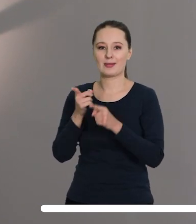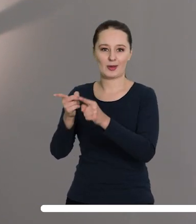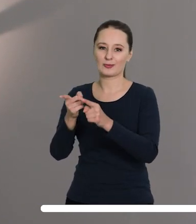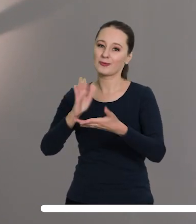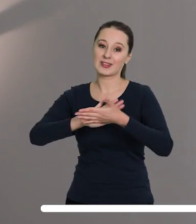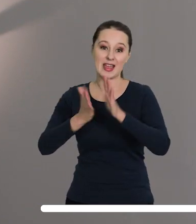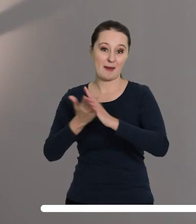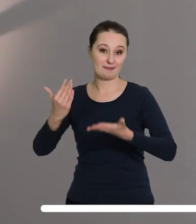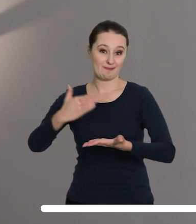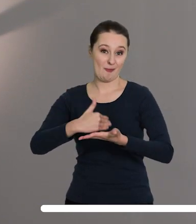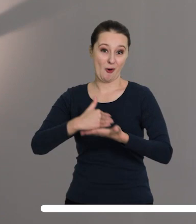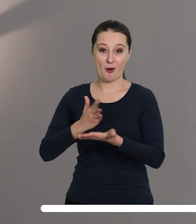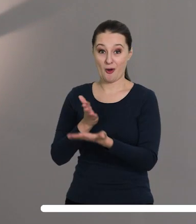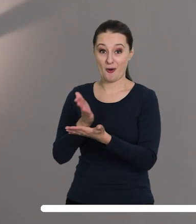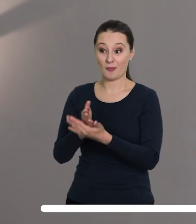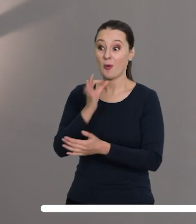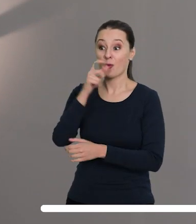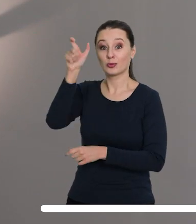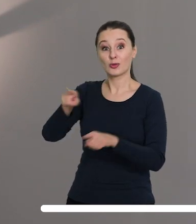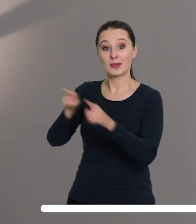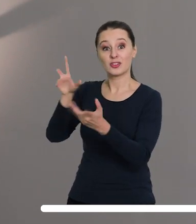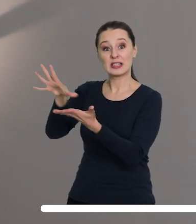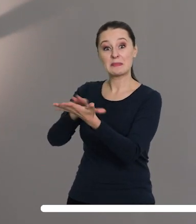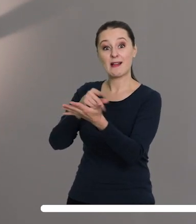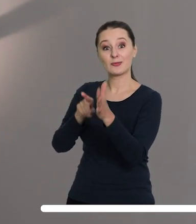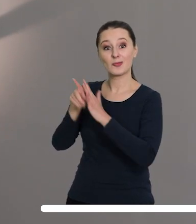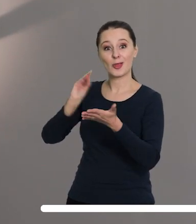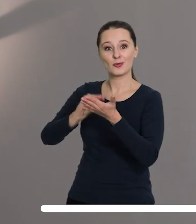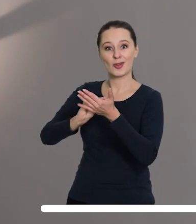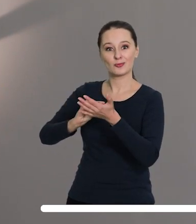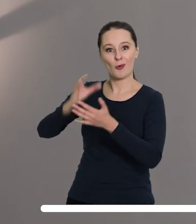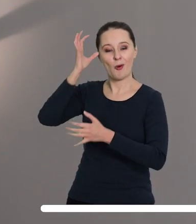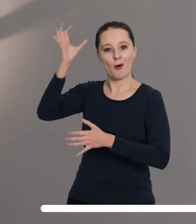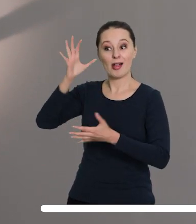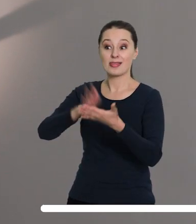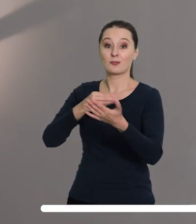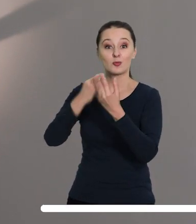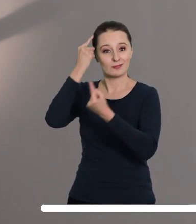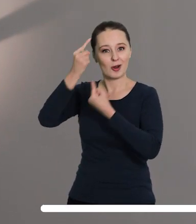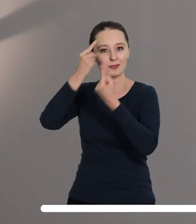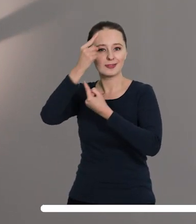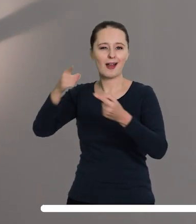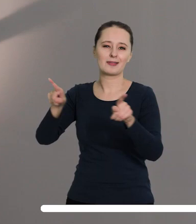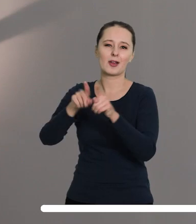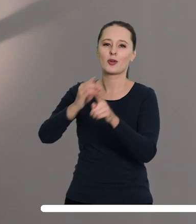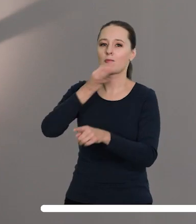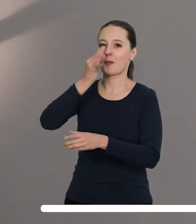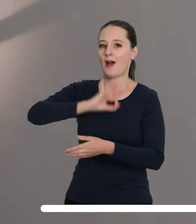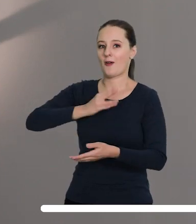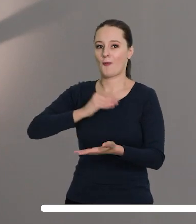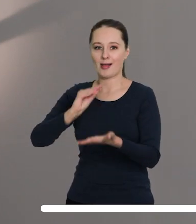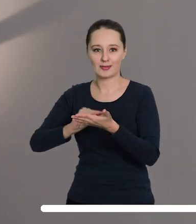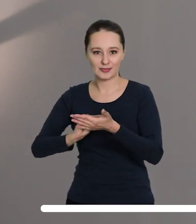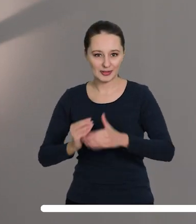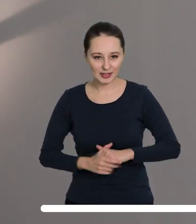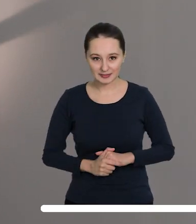jednostronny. Przecież dla doświadczonych badaczy młodzi też mogą być inspiracją, na przykład do przemyślenia i